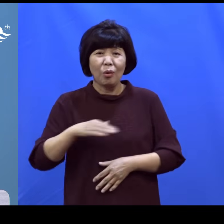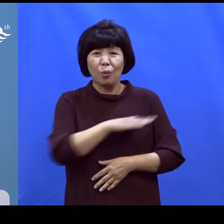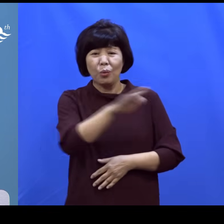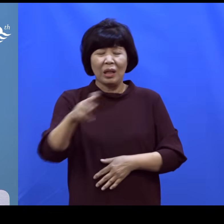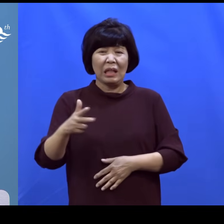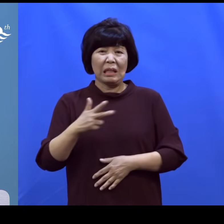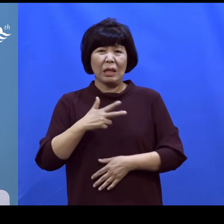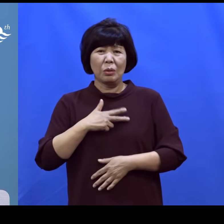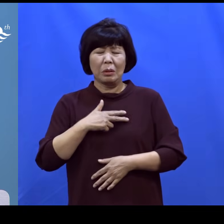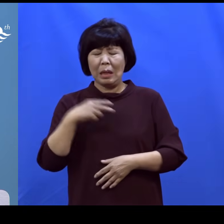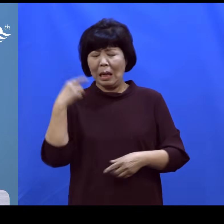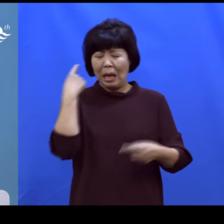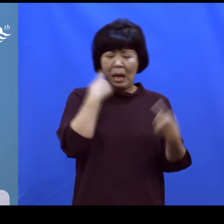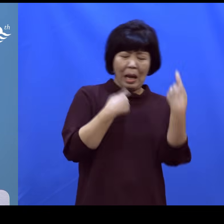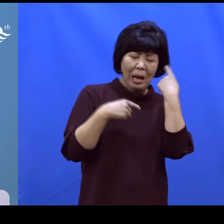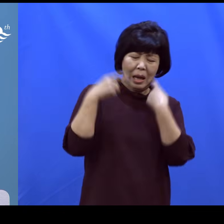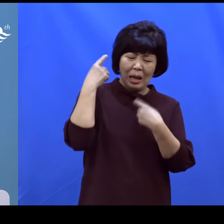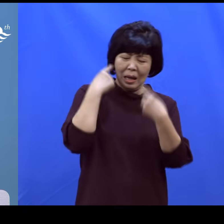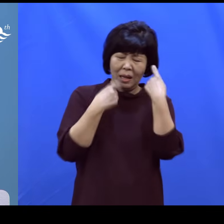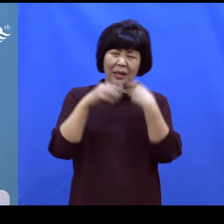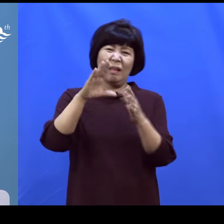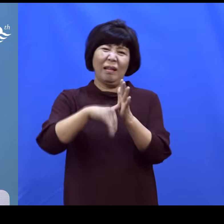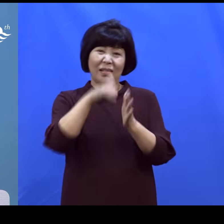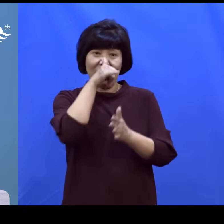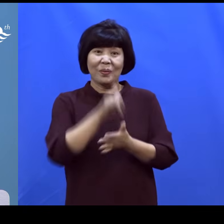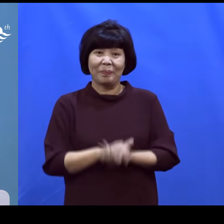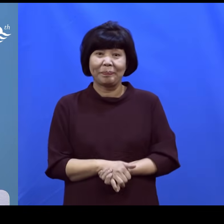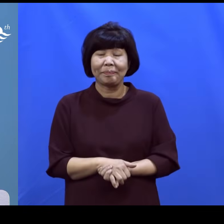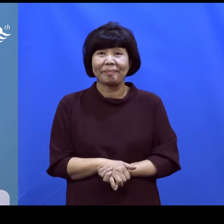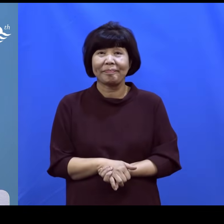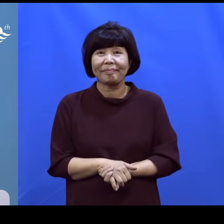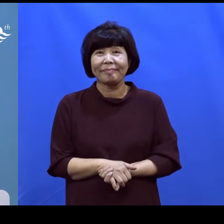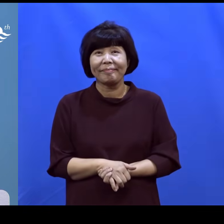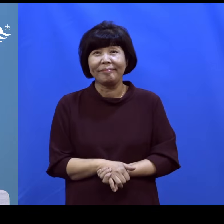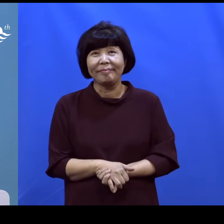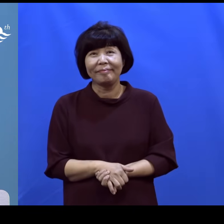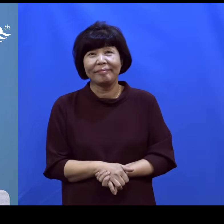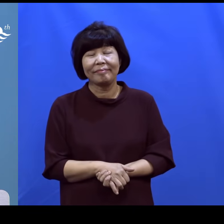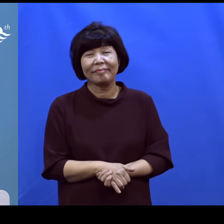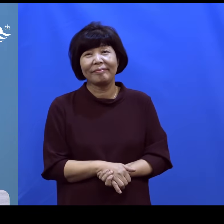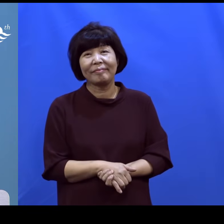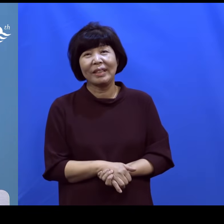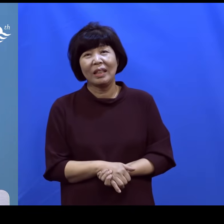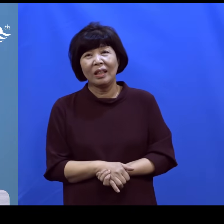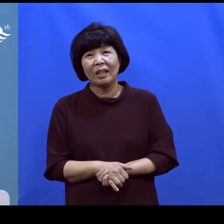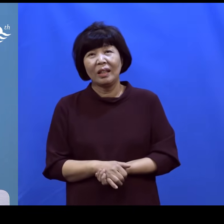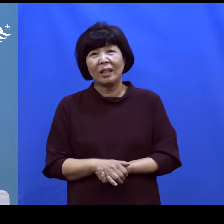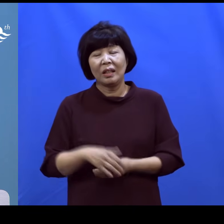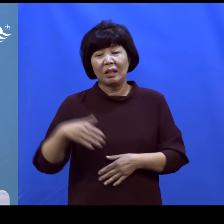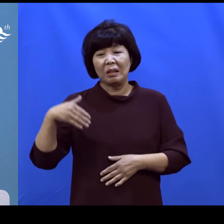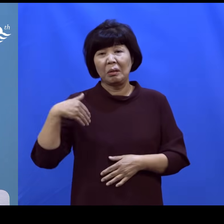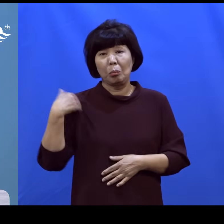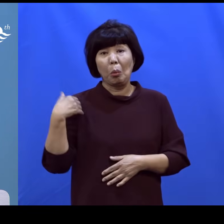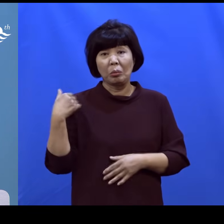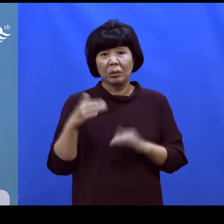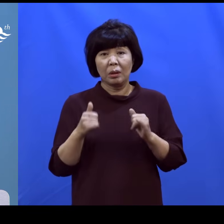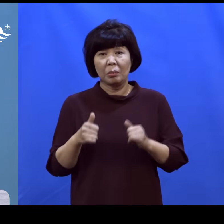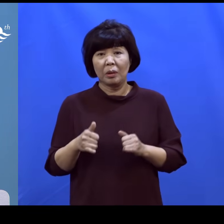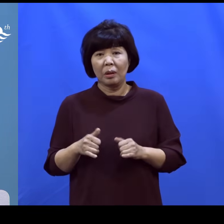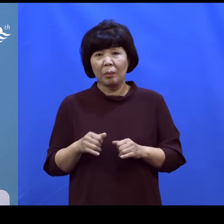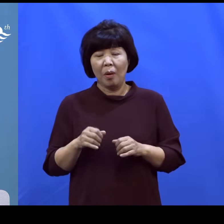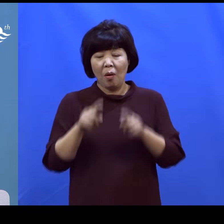자존심을 상하게 하는 일들이 일어날 수도 있어요. 내가 나이스하게, 그죠? 근데 모르는 사람에게 전도지를